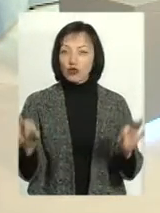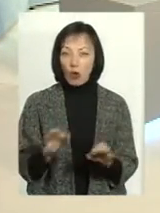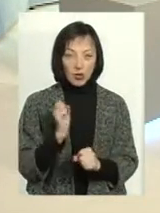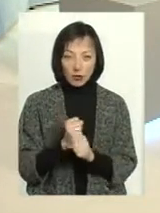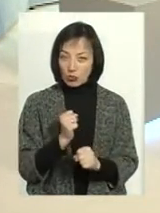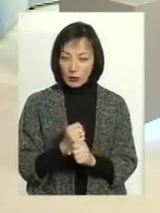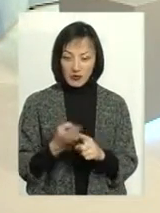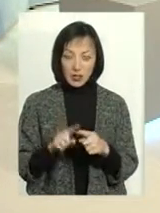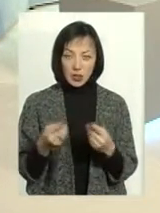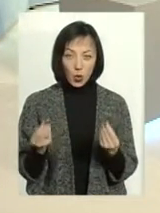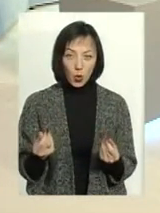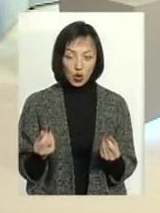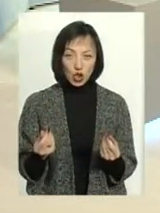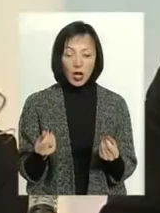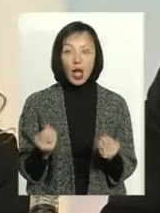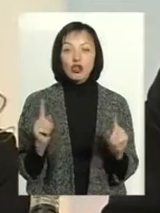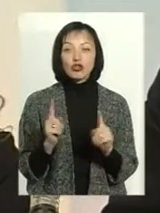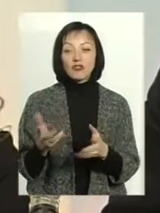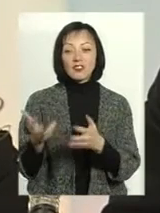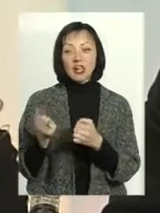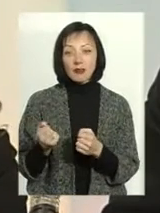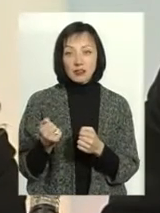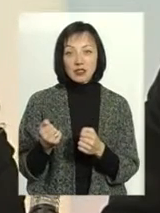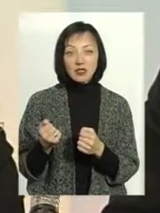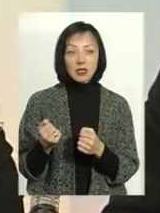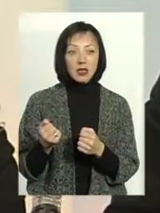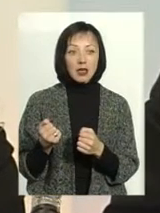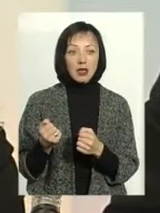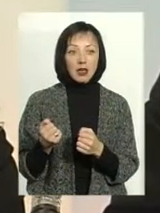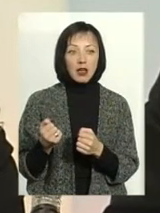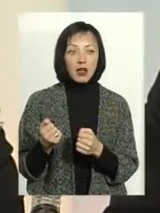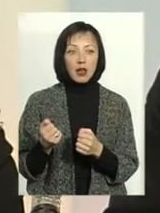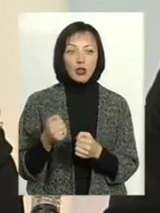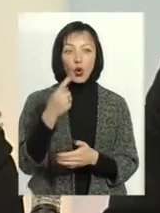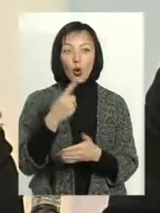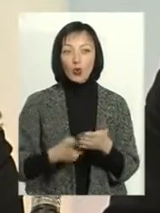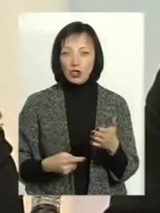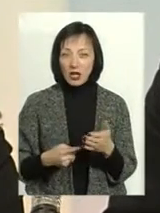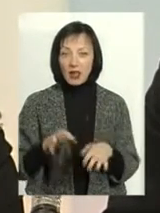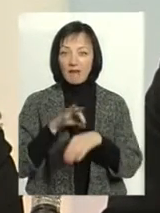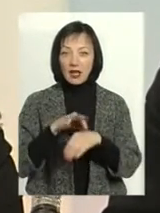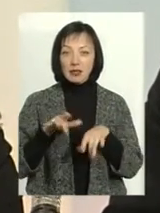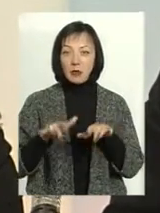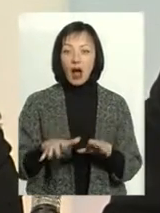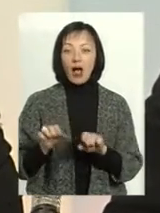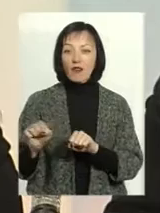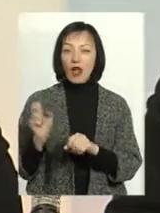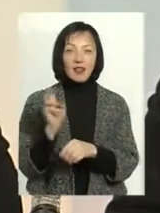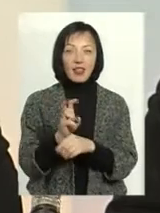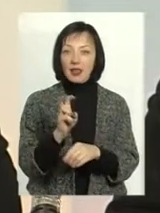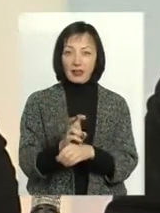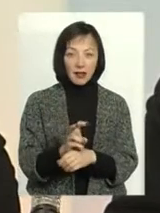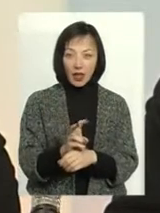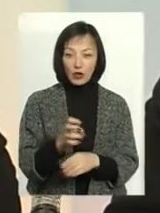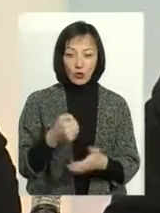зробив за ті гроші, що взявши доручення на ведення справи, адвокат не йде до суду, як каже моя колега, не інформує